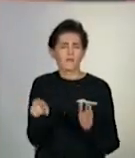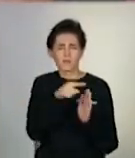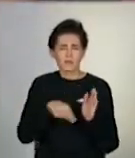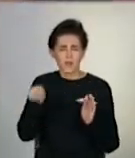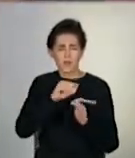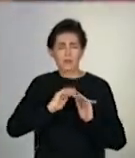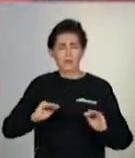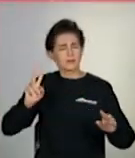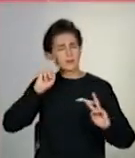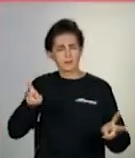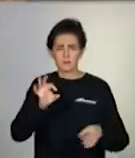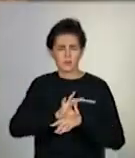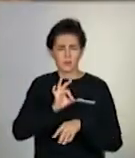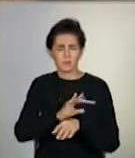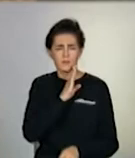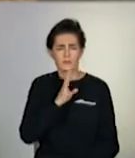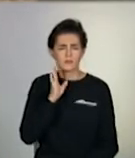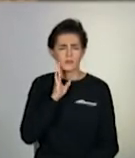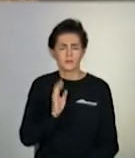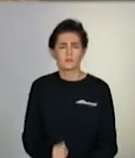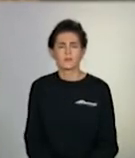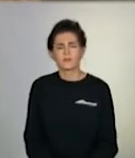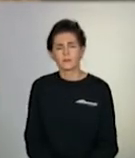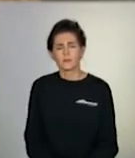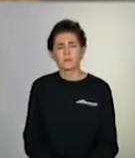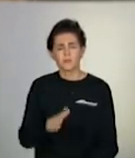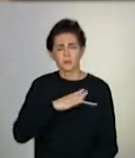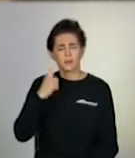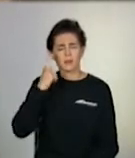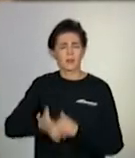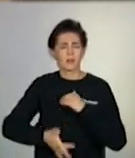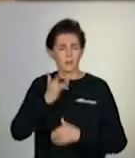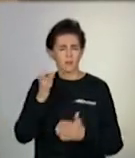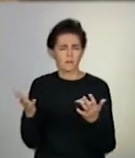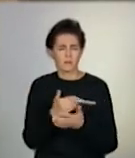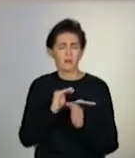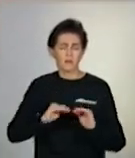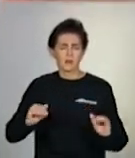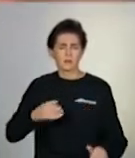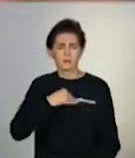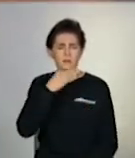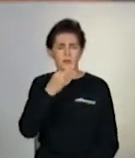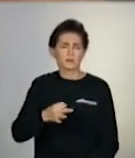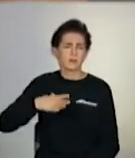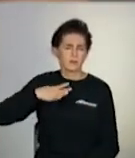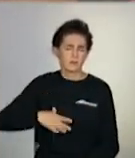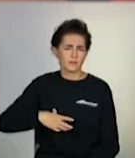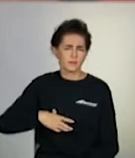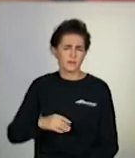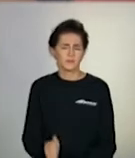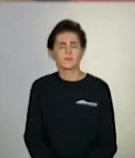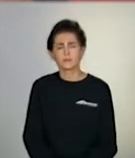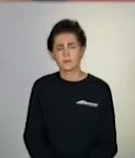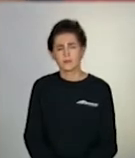про недугу мами. Пожорстче. Ну да, я облысела, і тоді прийшлось уже дітям сказати. Мені було дуже складно розказати